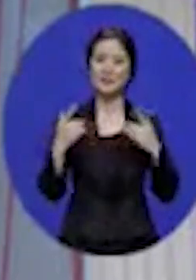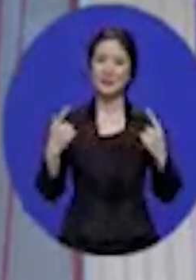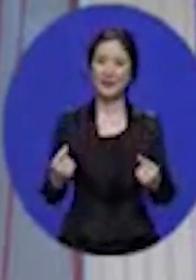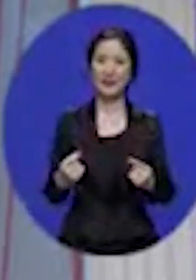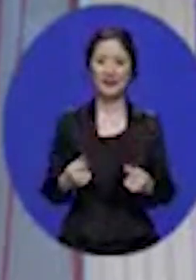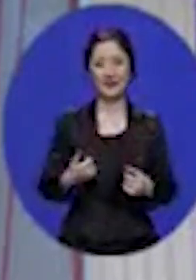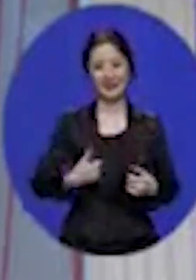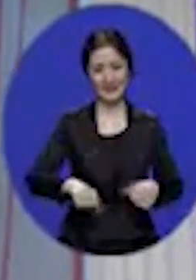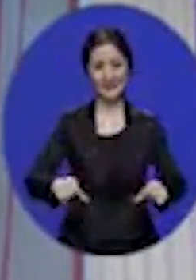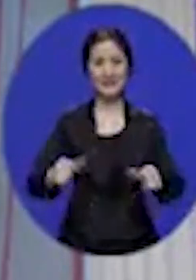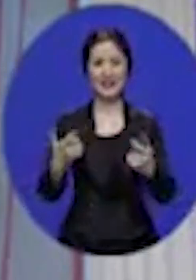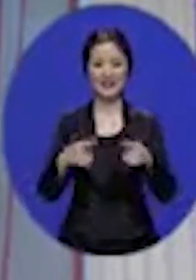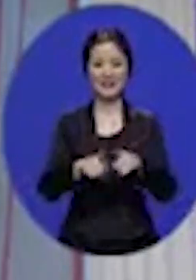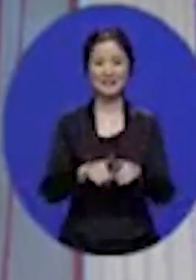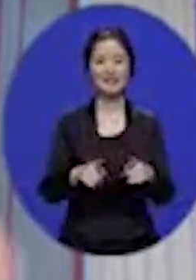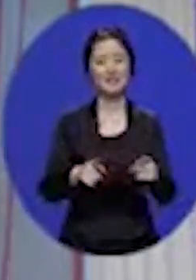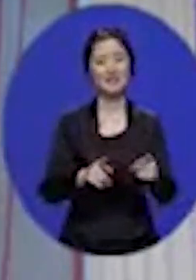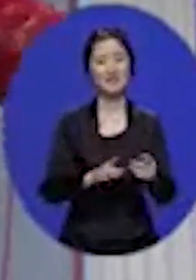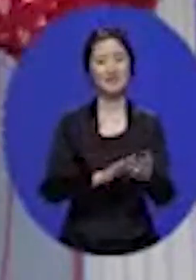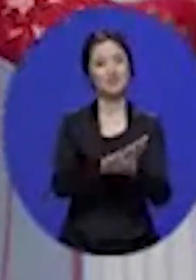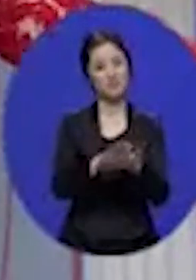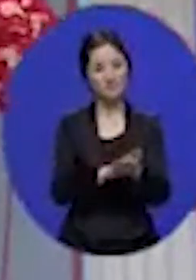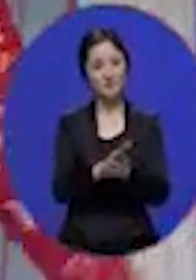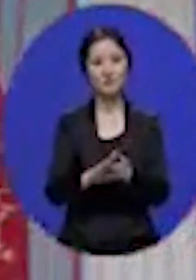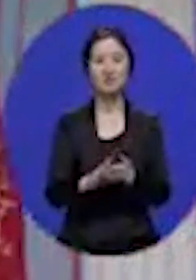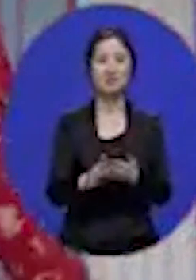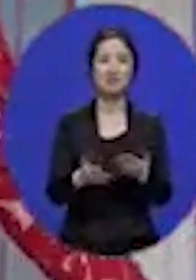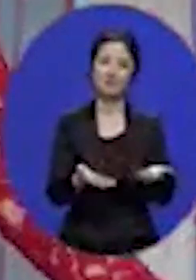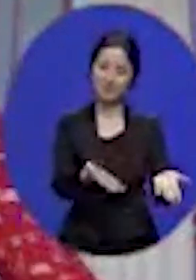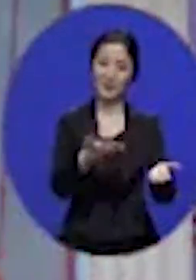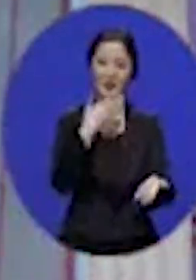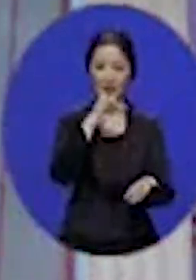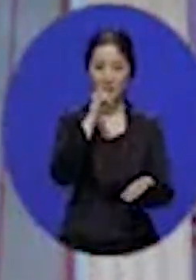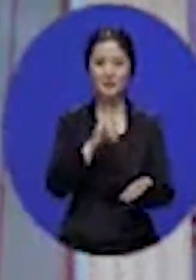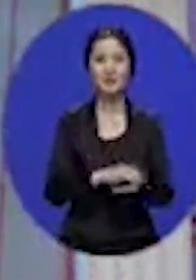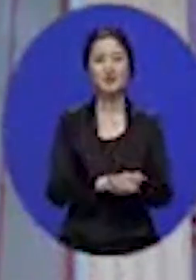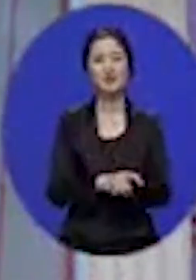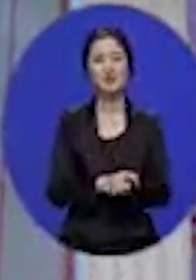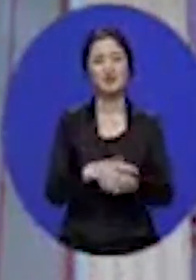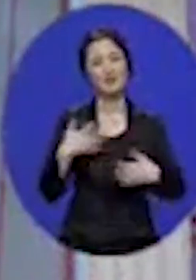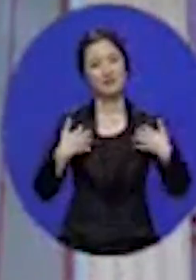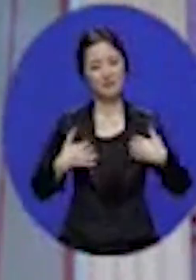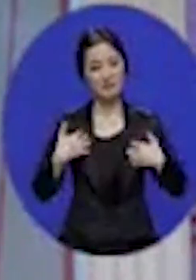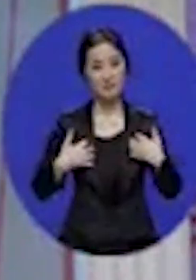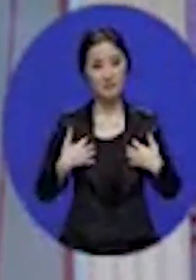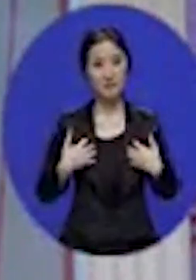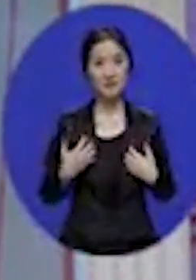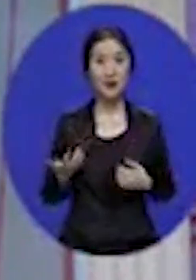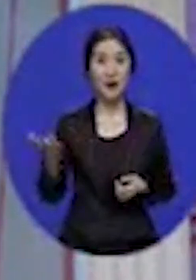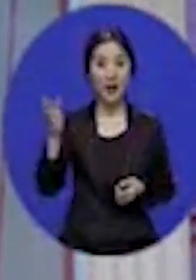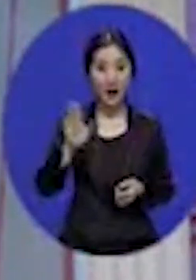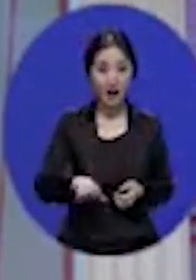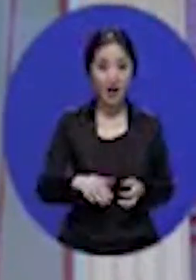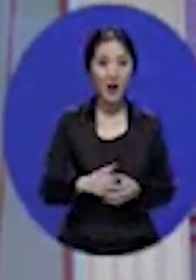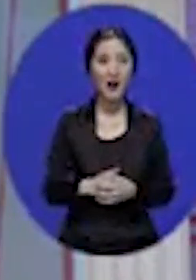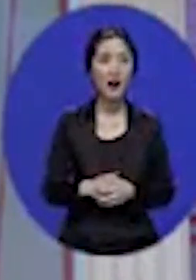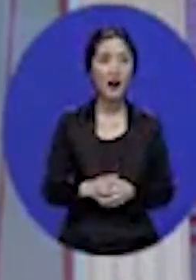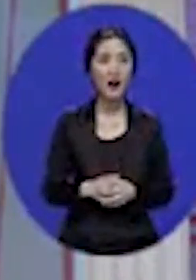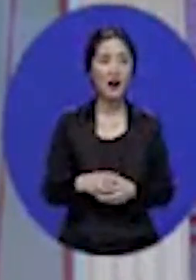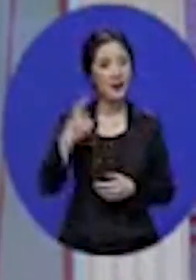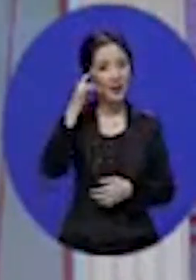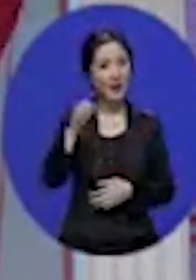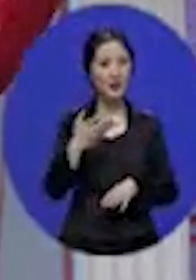애들 마음껏 우리 집에서 축구하고 뭐 집에서 마음껏 애들아 놀아라. 뭐 막 낙서해도 괜찮아. 뭐 그런 게 서럽잖아요. 남의 집